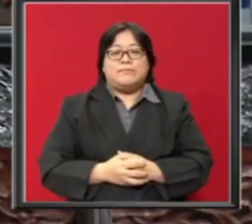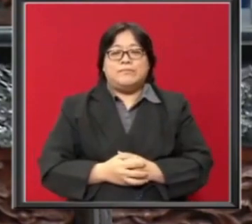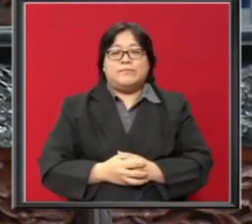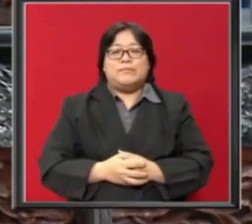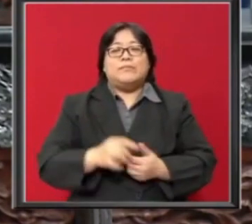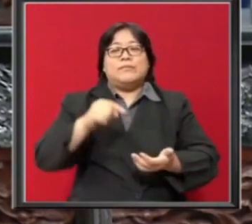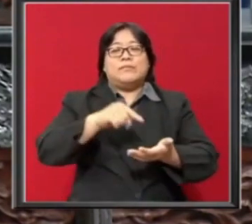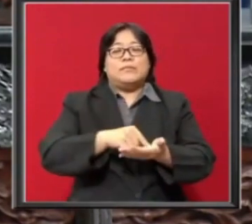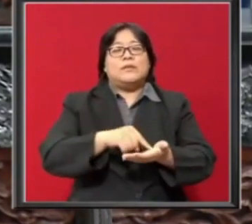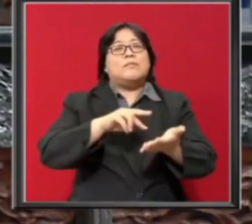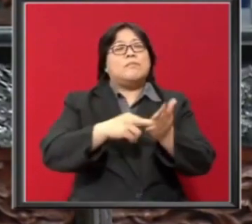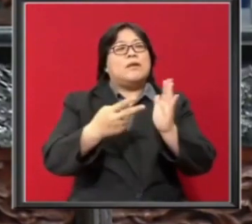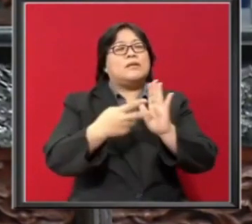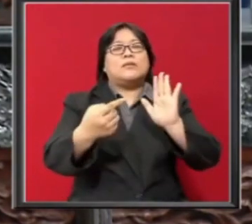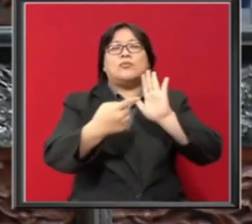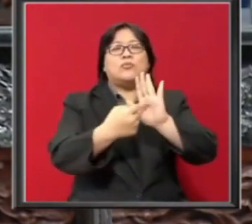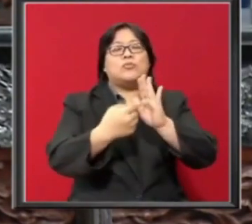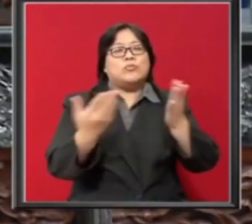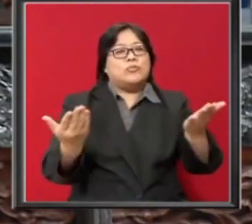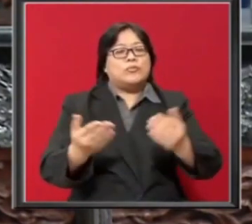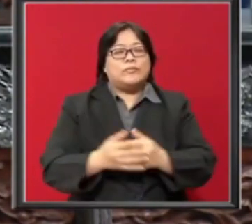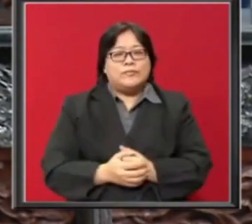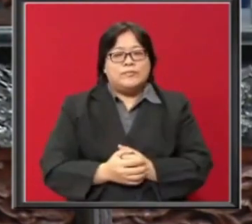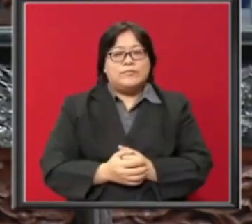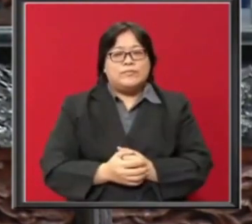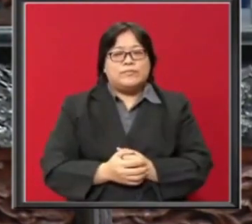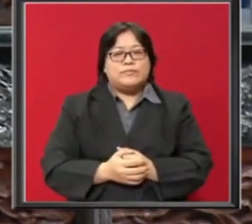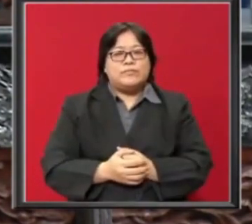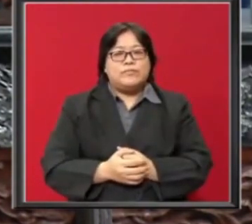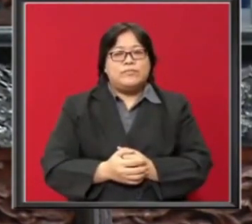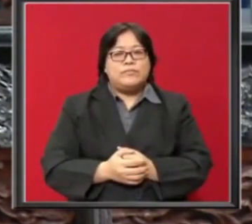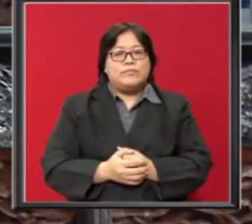Hai Rini menuju Kendati menunjukkan di dalam